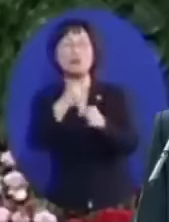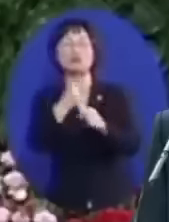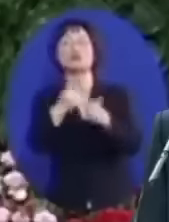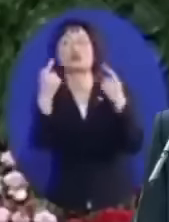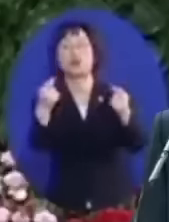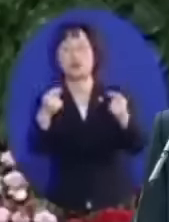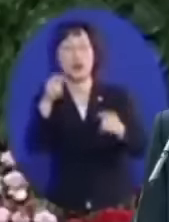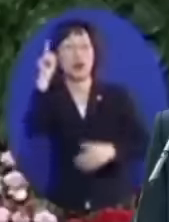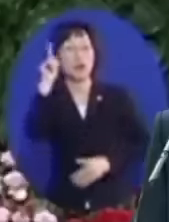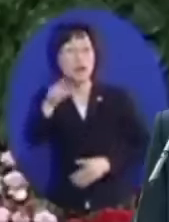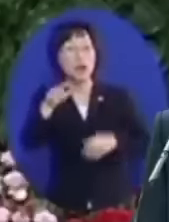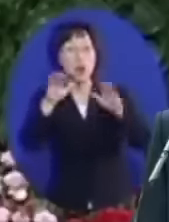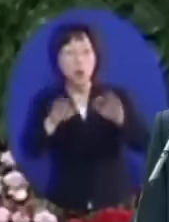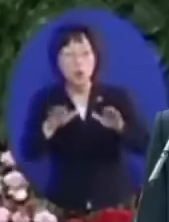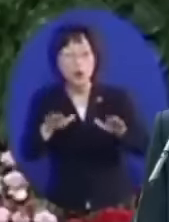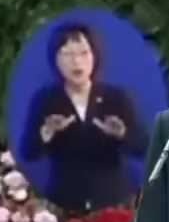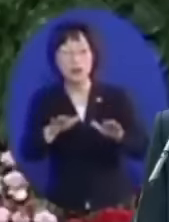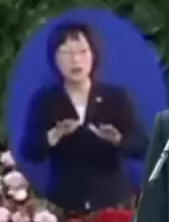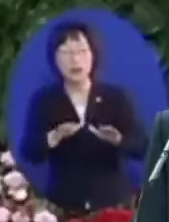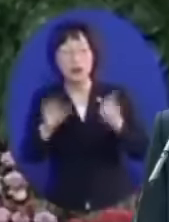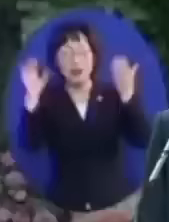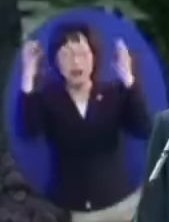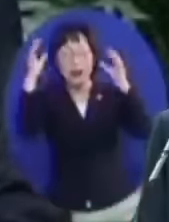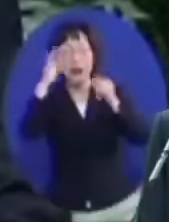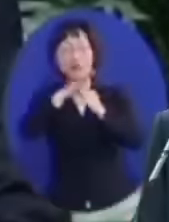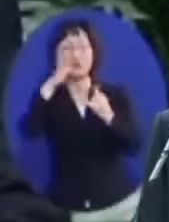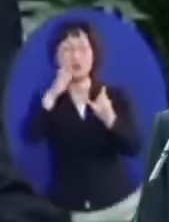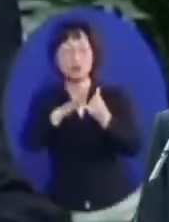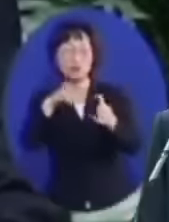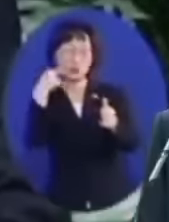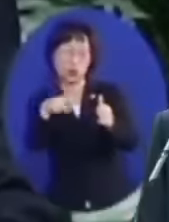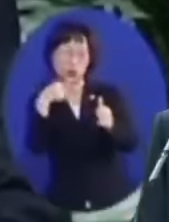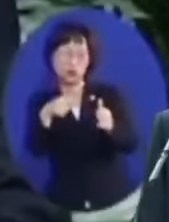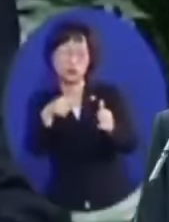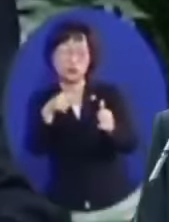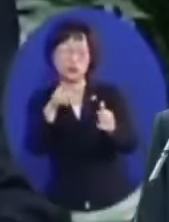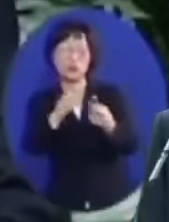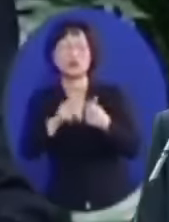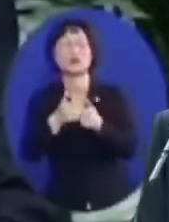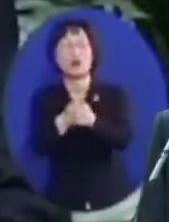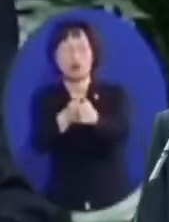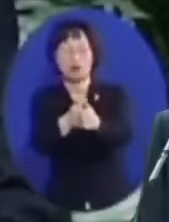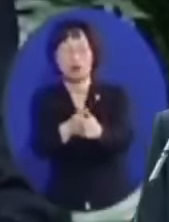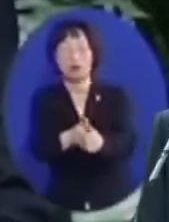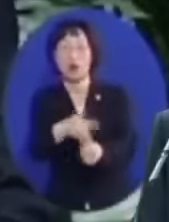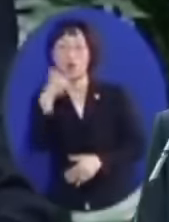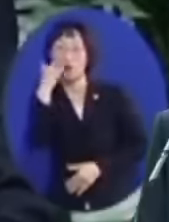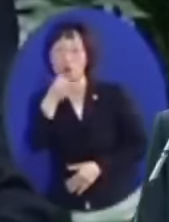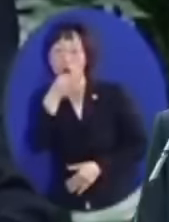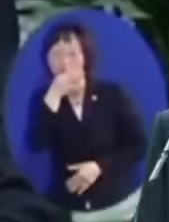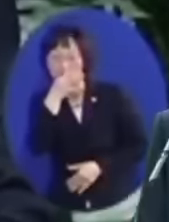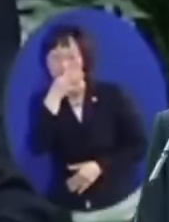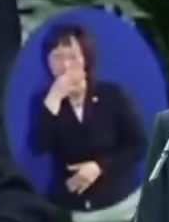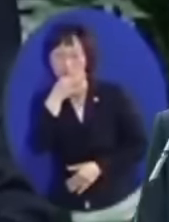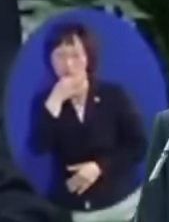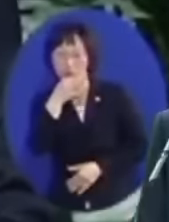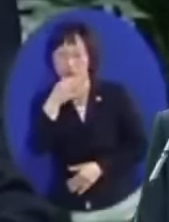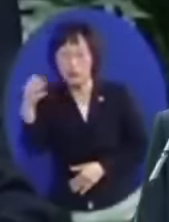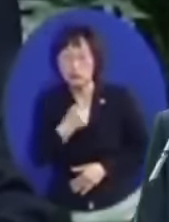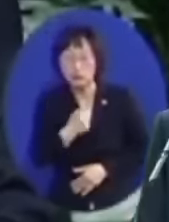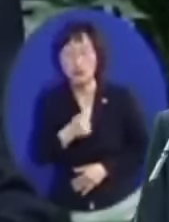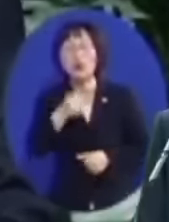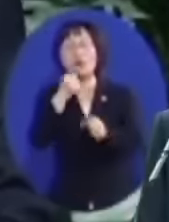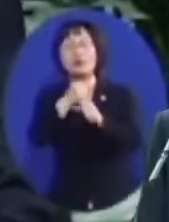내일은 오늘 어린아이들의 교육에 달려있는 것입니다. 부모의 욕심의 희생물로 만드는 교육